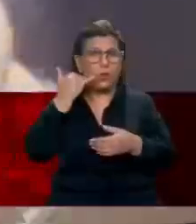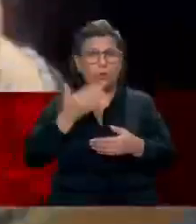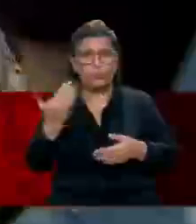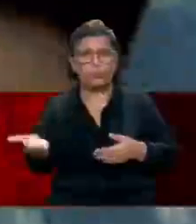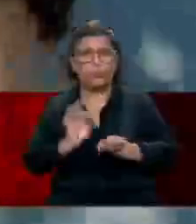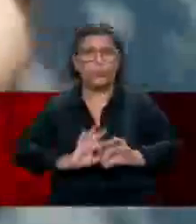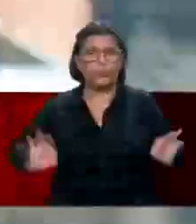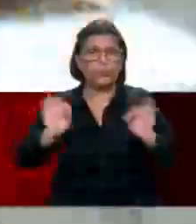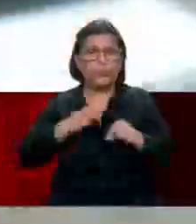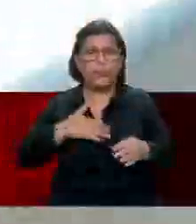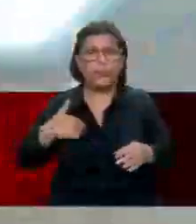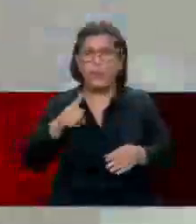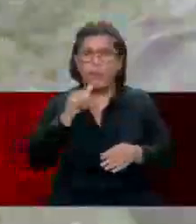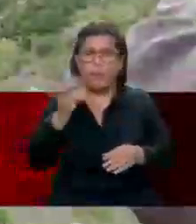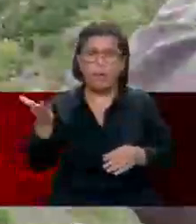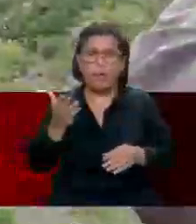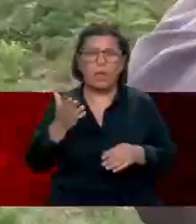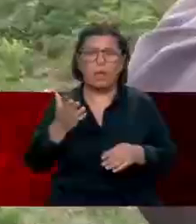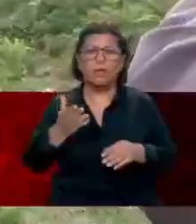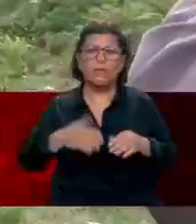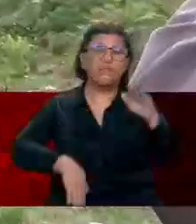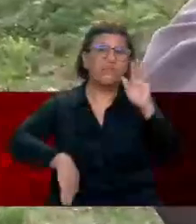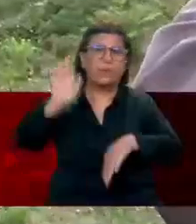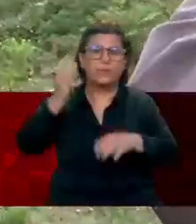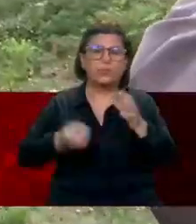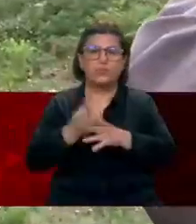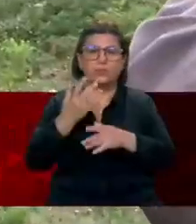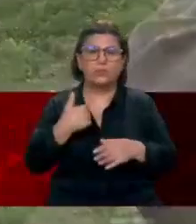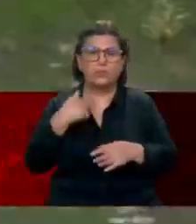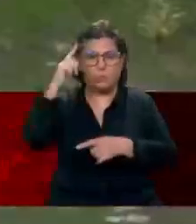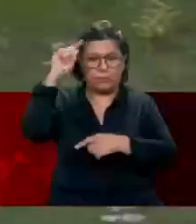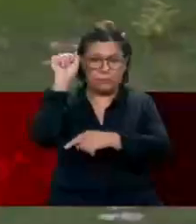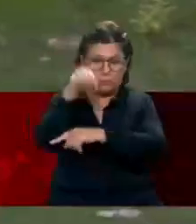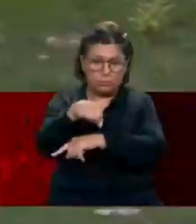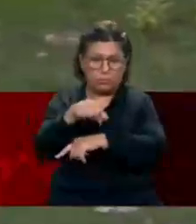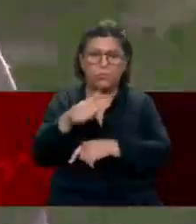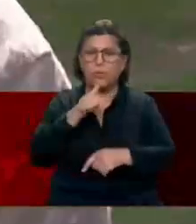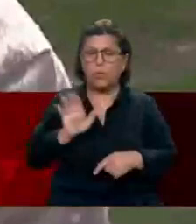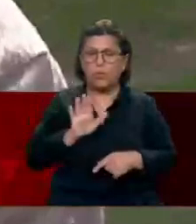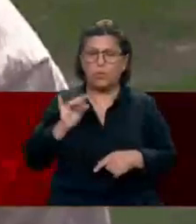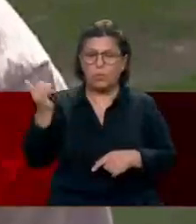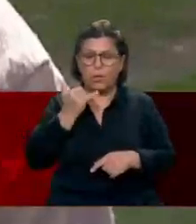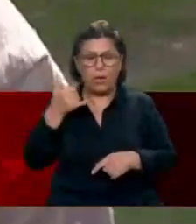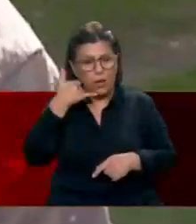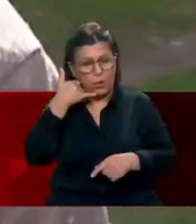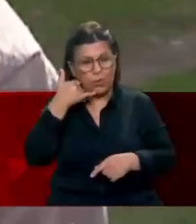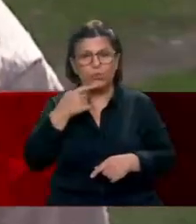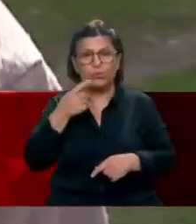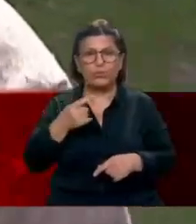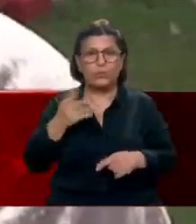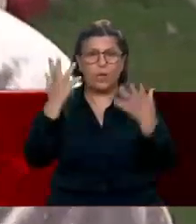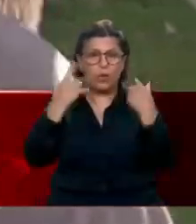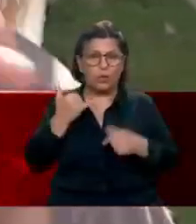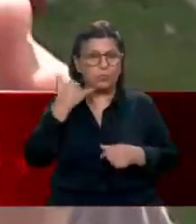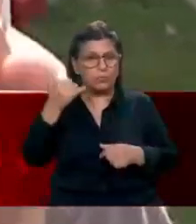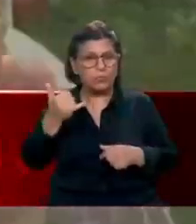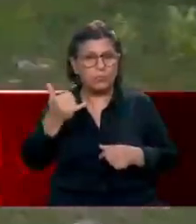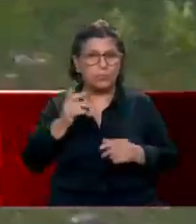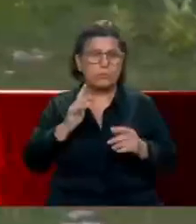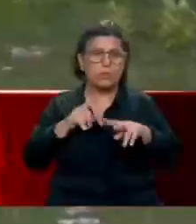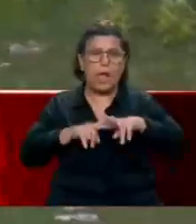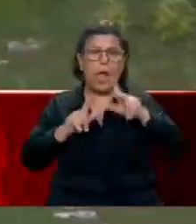Ancak anne babaları onları solladı. Büyükler zaten kafayı kaldırmıyor. Oğlum ağrıyor, alo diyorum. Gelinim ağrıyor, alo diyorum, o